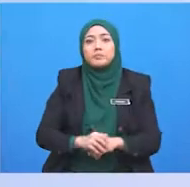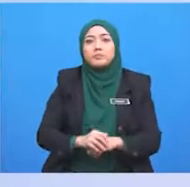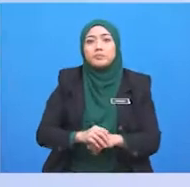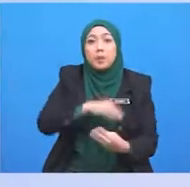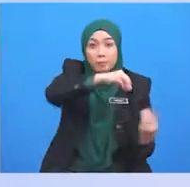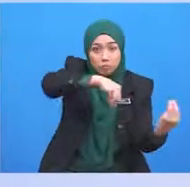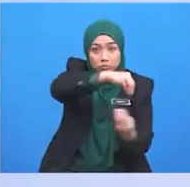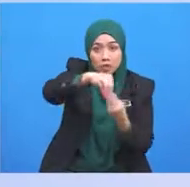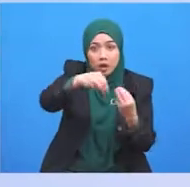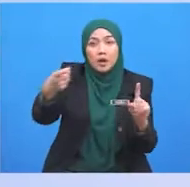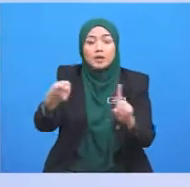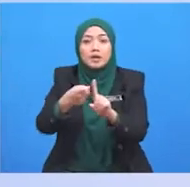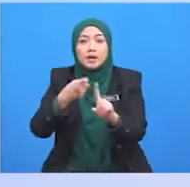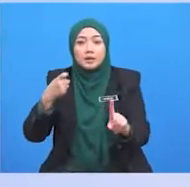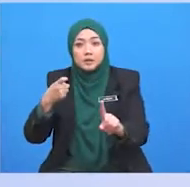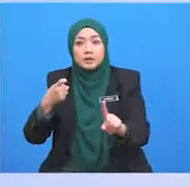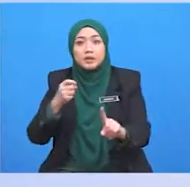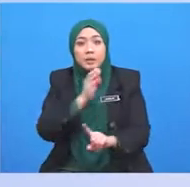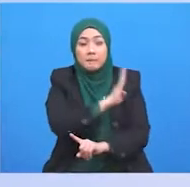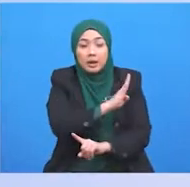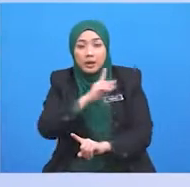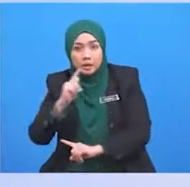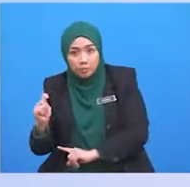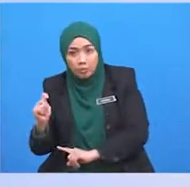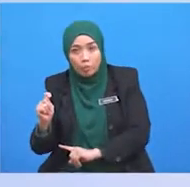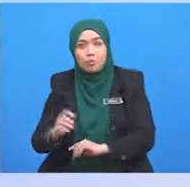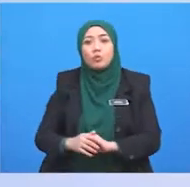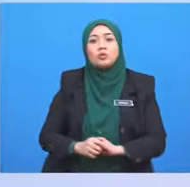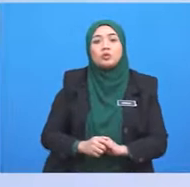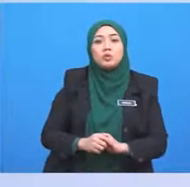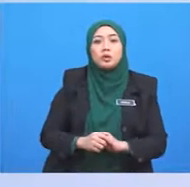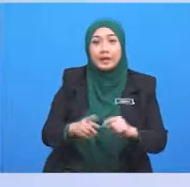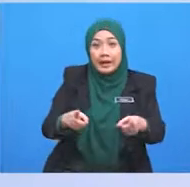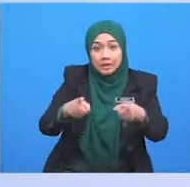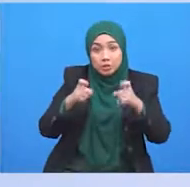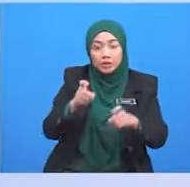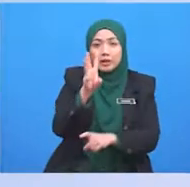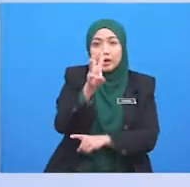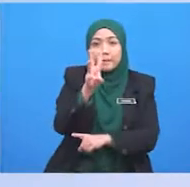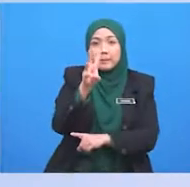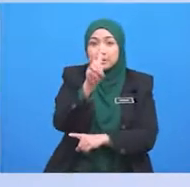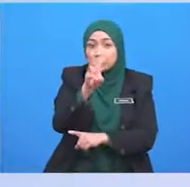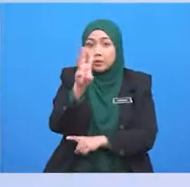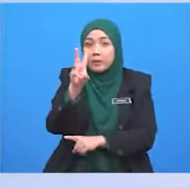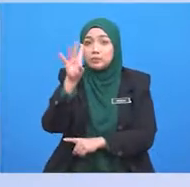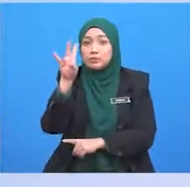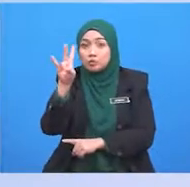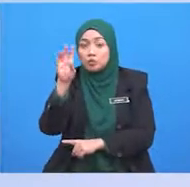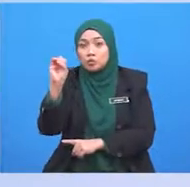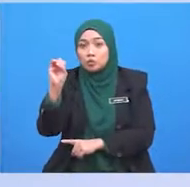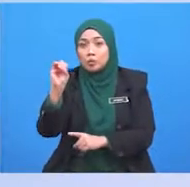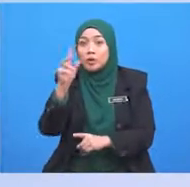timur. Ketiga, kelajuan bumi berputar ialah 1,670 km per